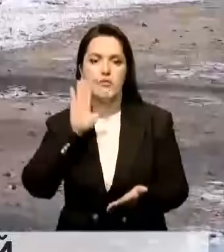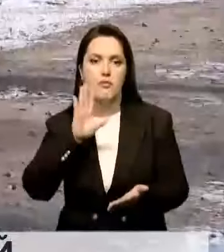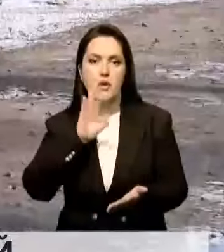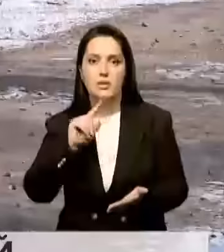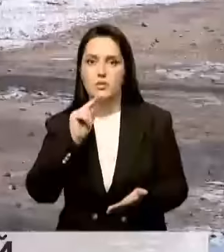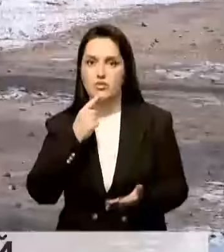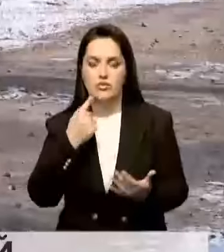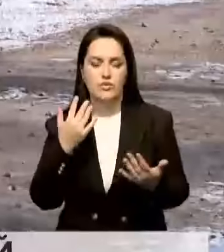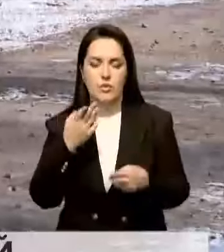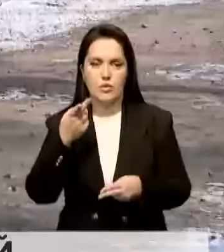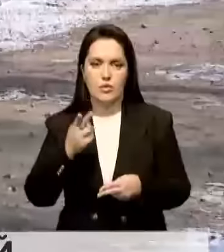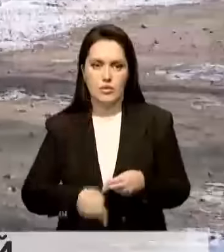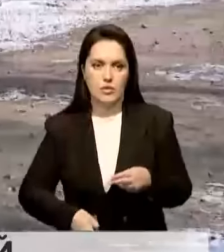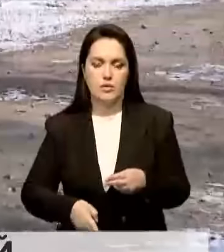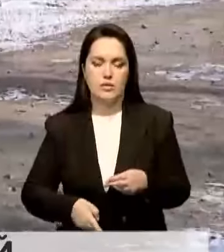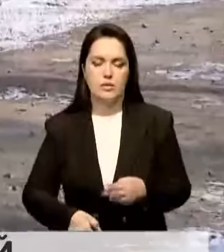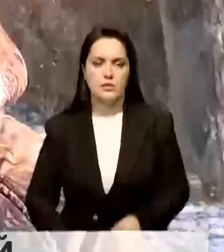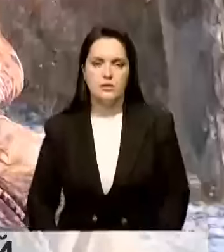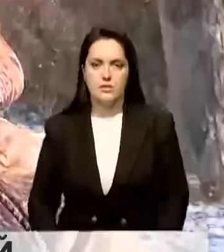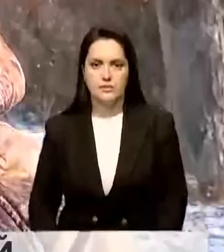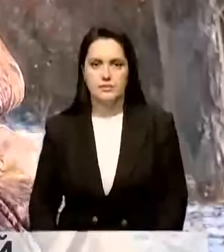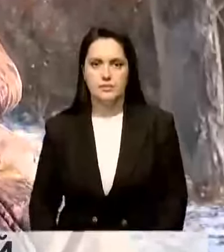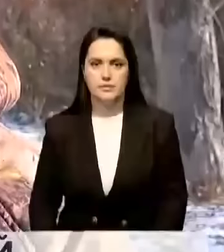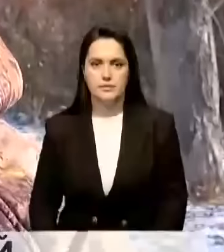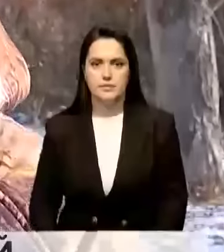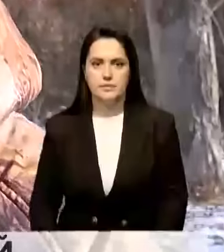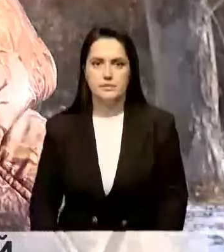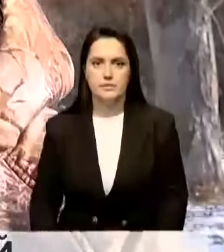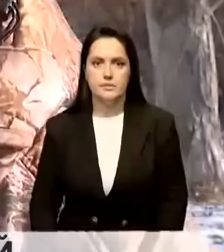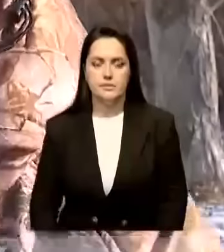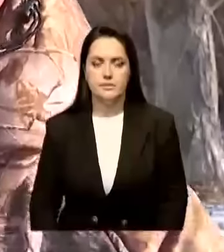трудности закончились, говорит старожил Нугман Касыкпаев.